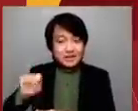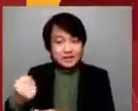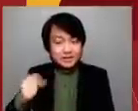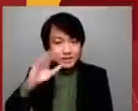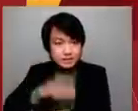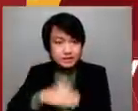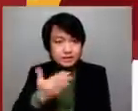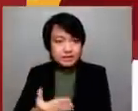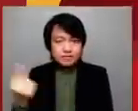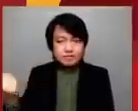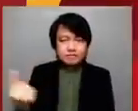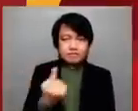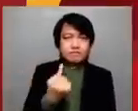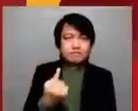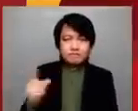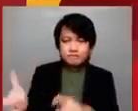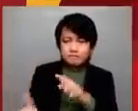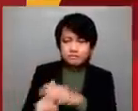tatay